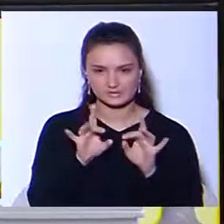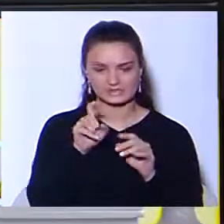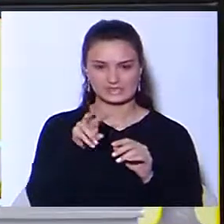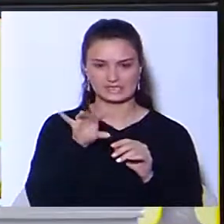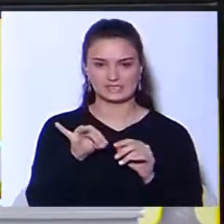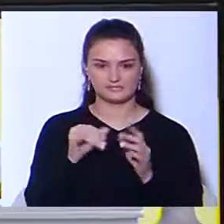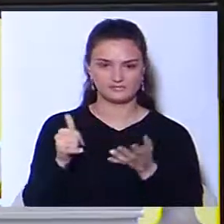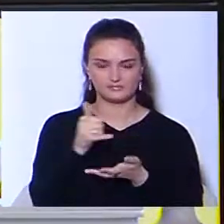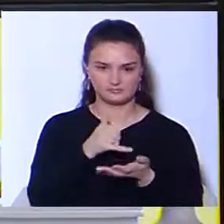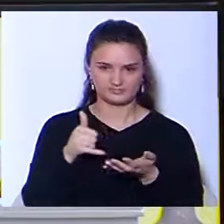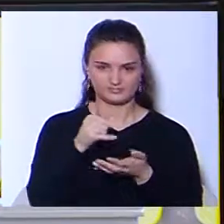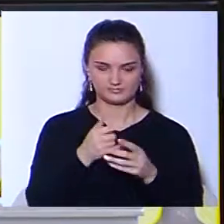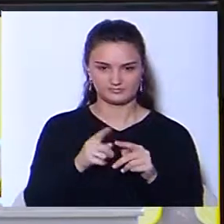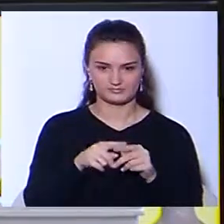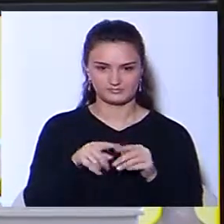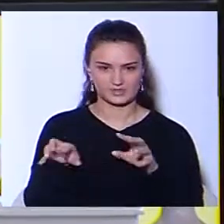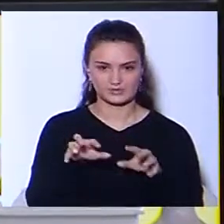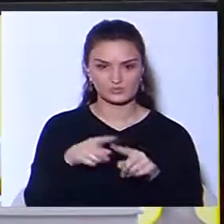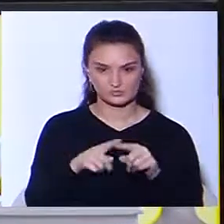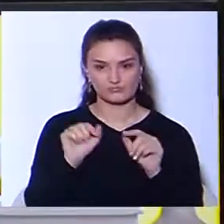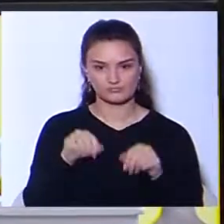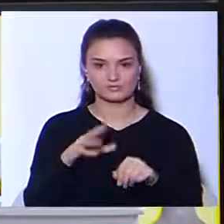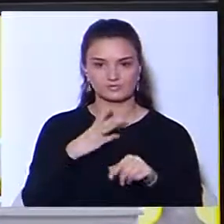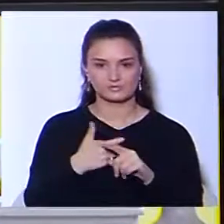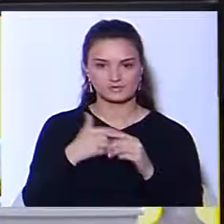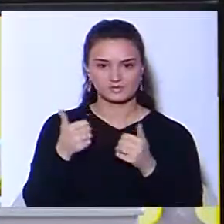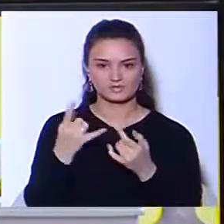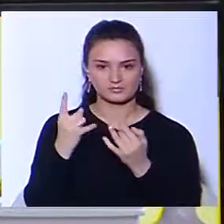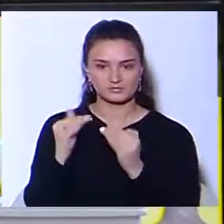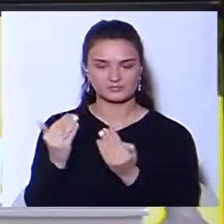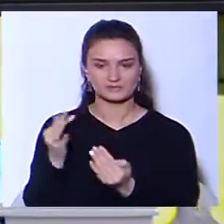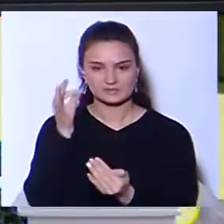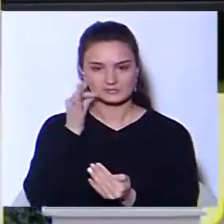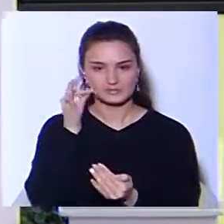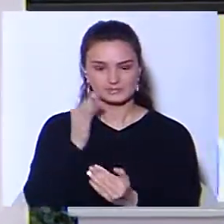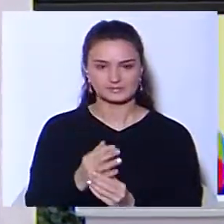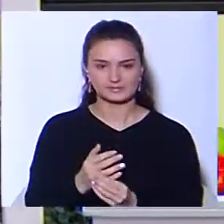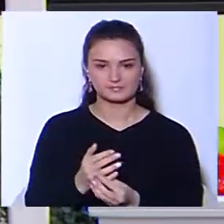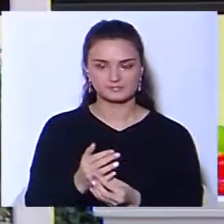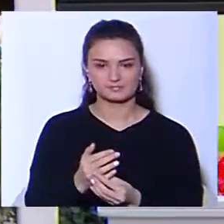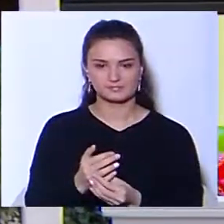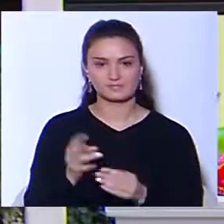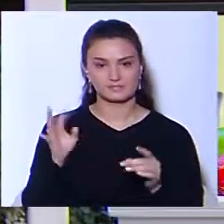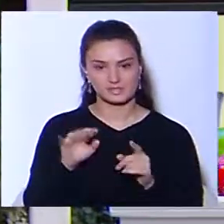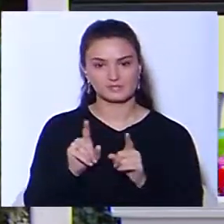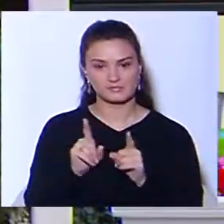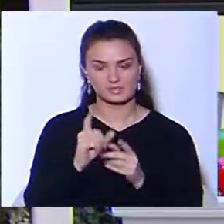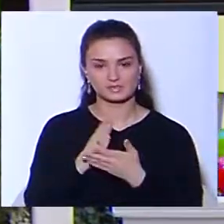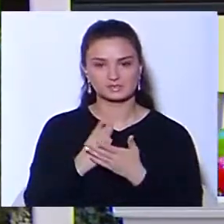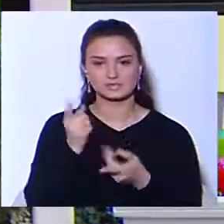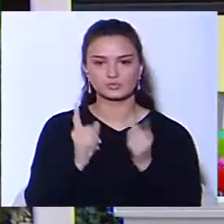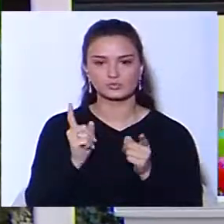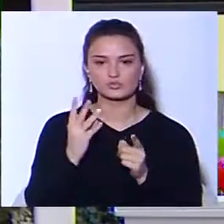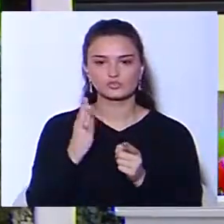ხილზე მოვასხათ. Ეს შეიძლება იყოს ბავშვისთვის ძალიან კარგი ნუკბარი. Თუმცა არსებობს კიდევ ნატურალური